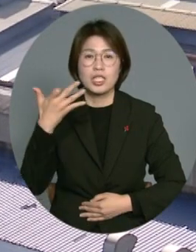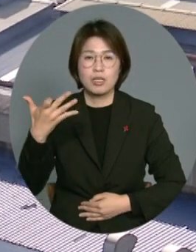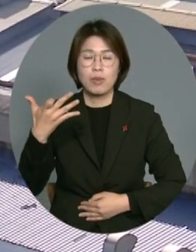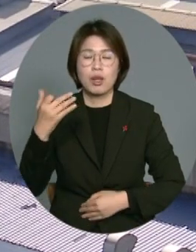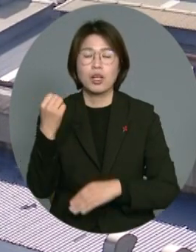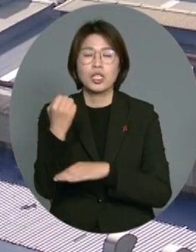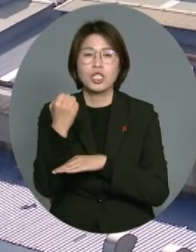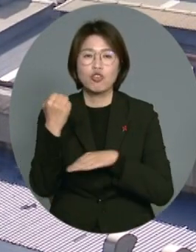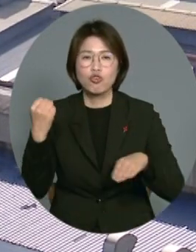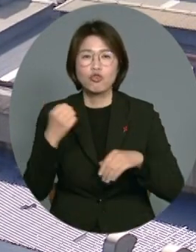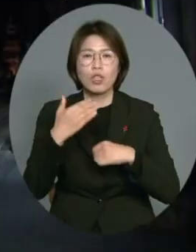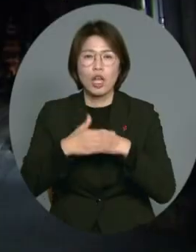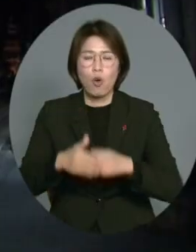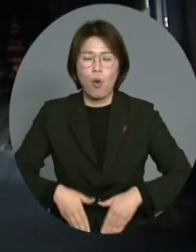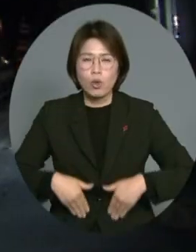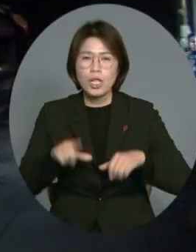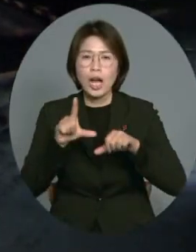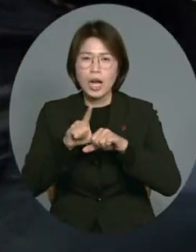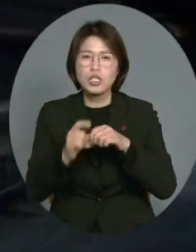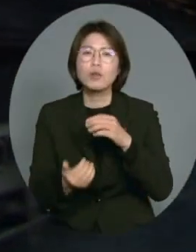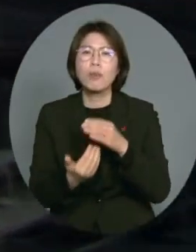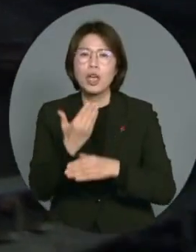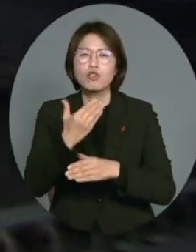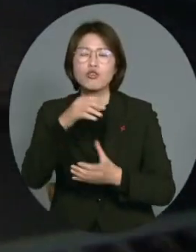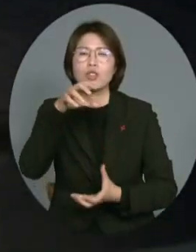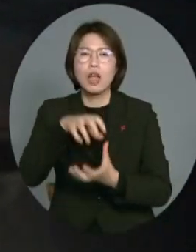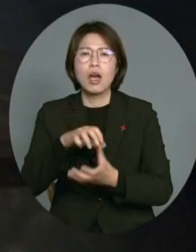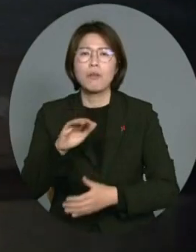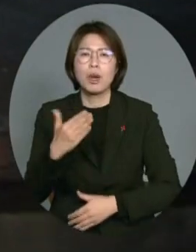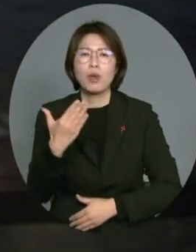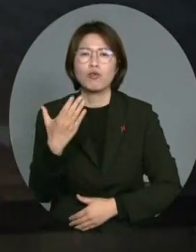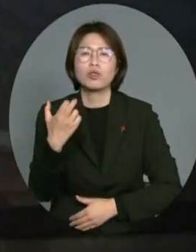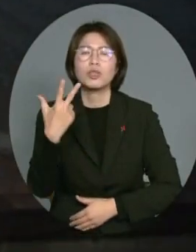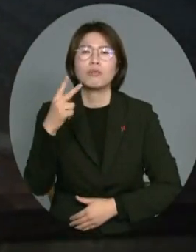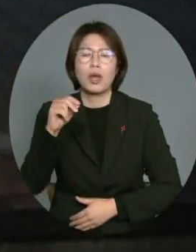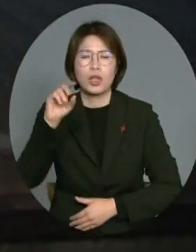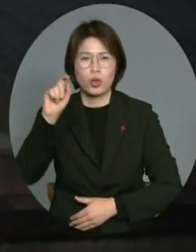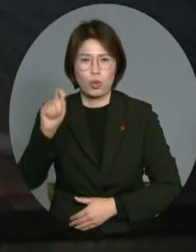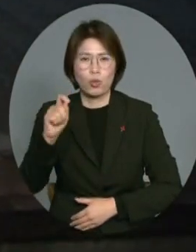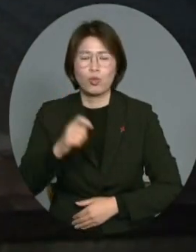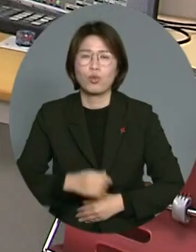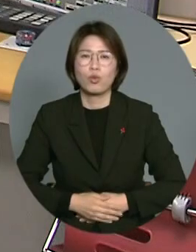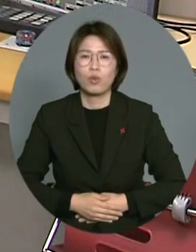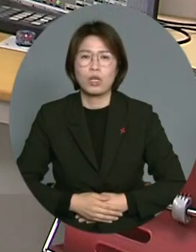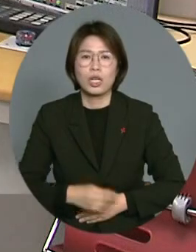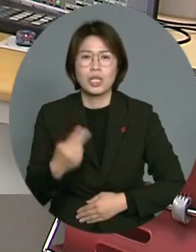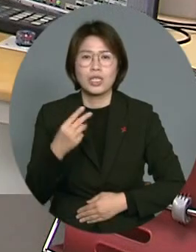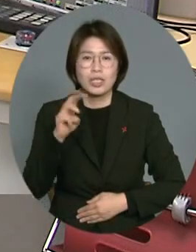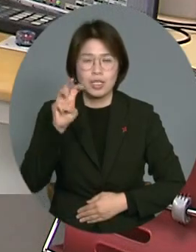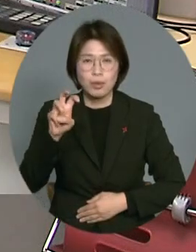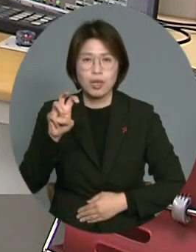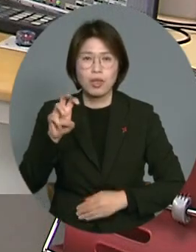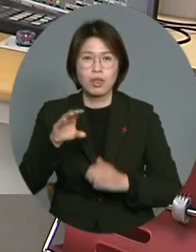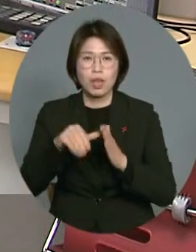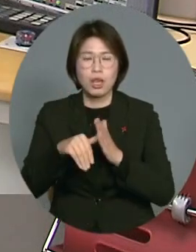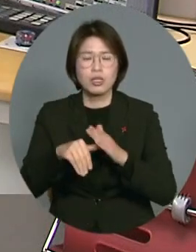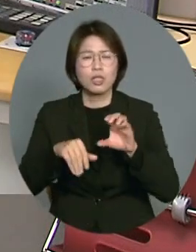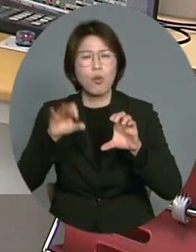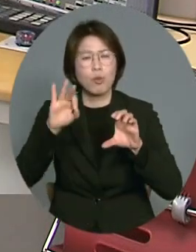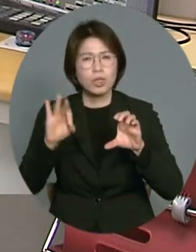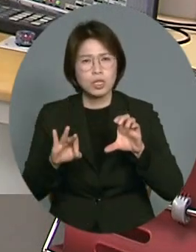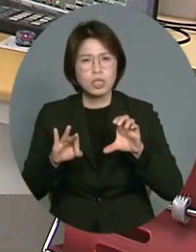2018년 기준 대구의 온실가스 배출량은 897만 톤. 2030년